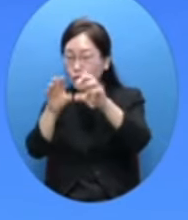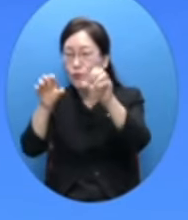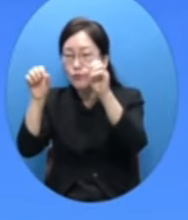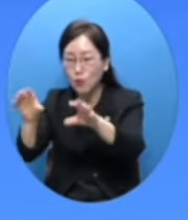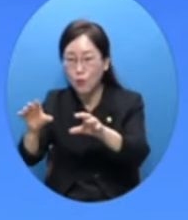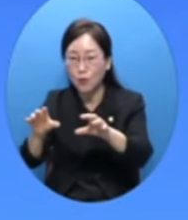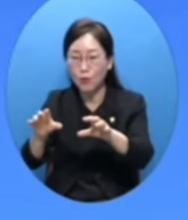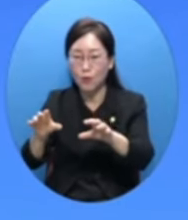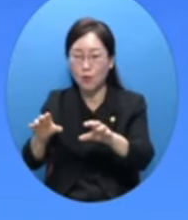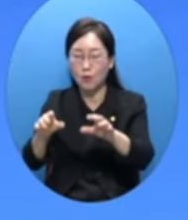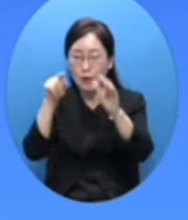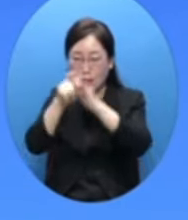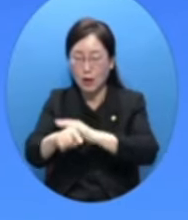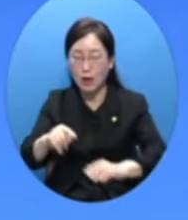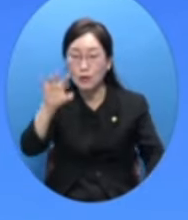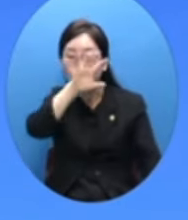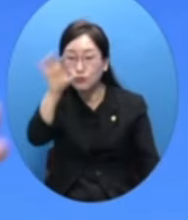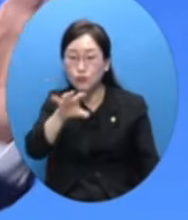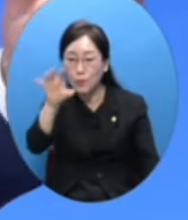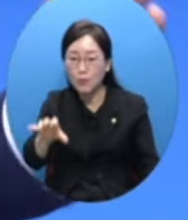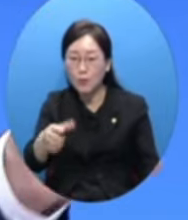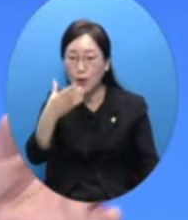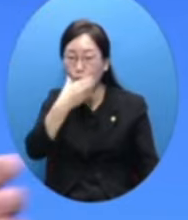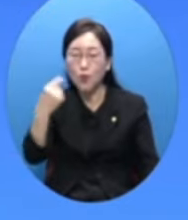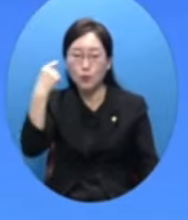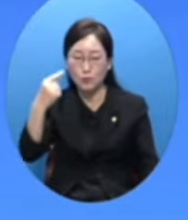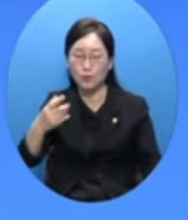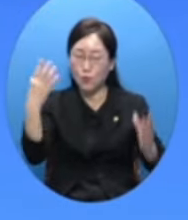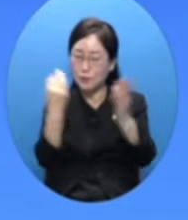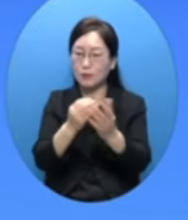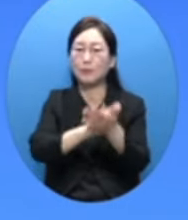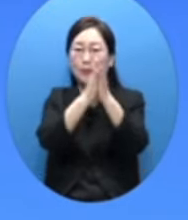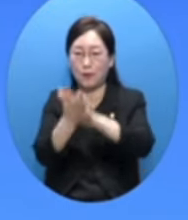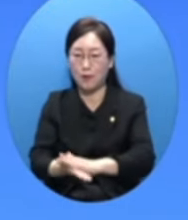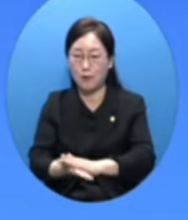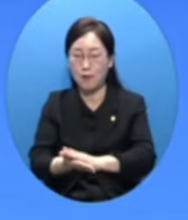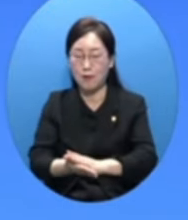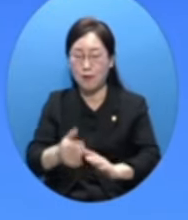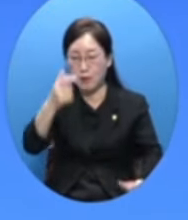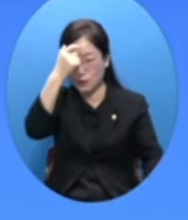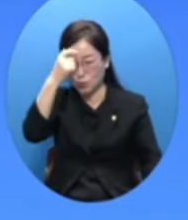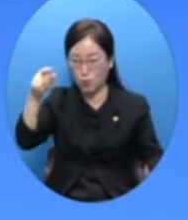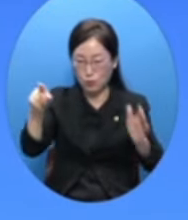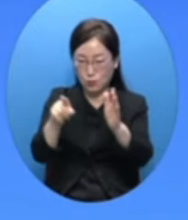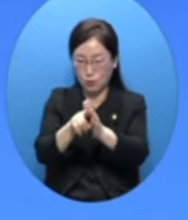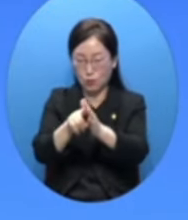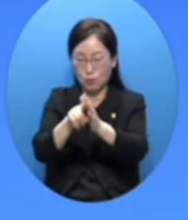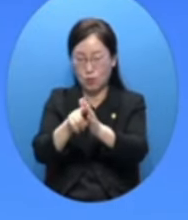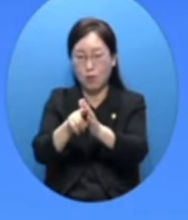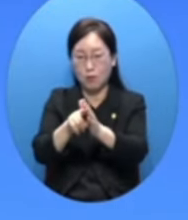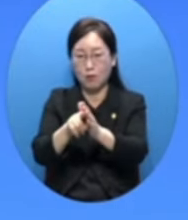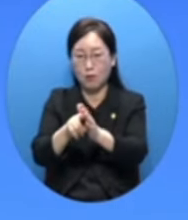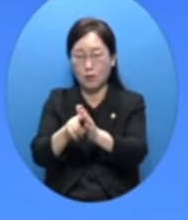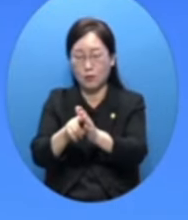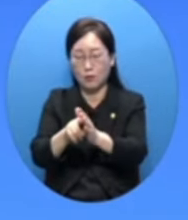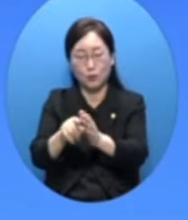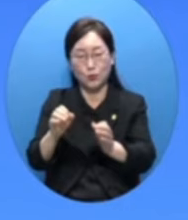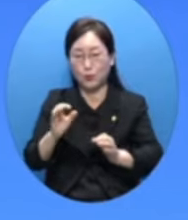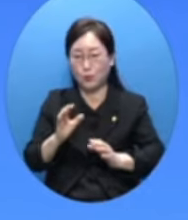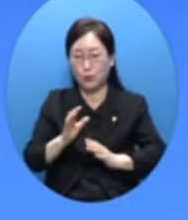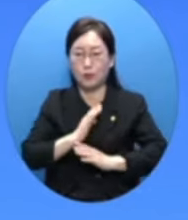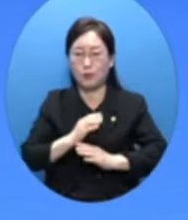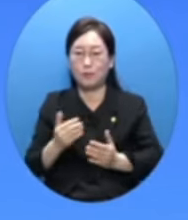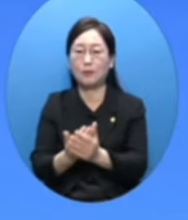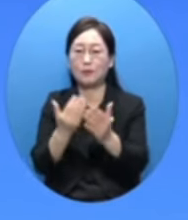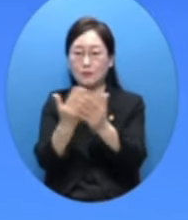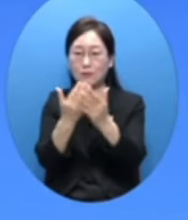유럽이 복음화되었고 유럽이 기독교 신앙의 뿌리 안에 놀라운